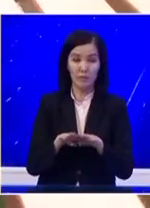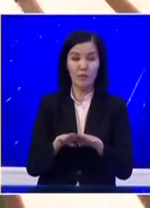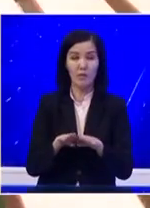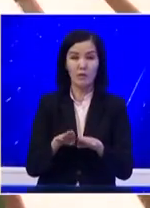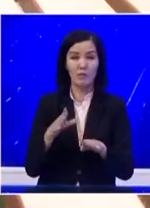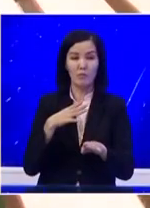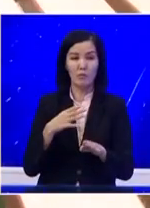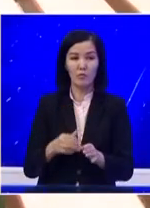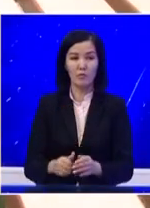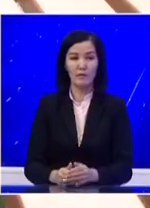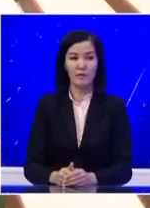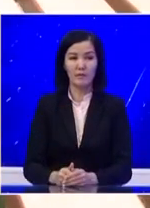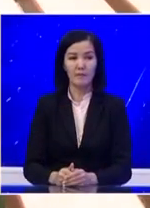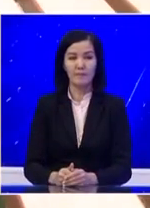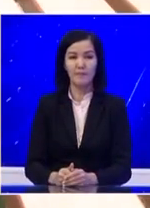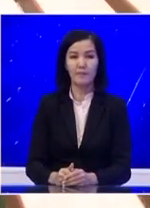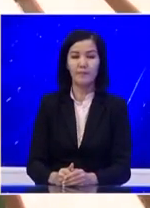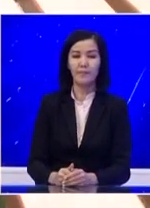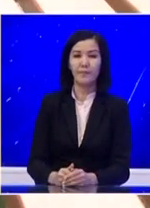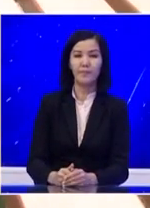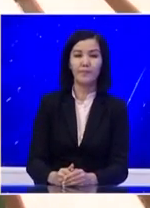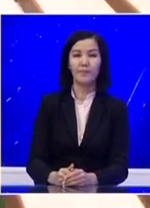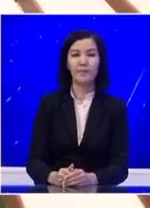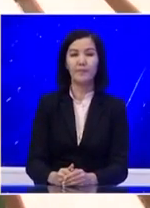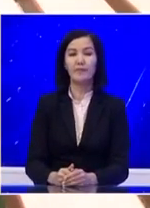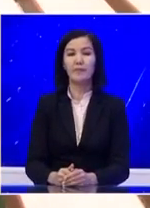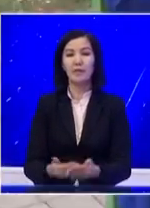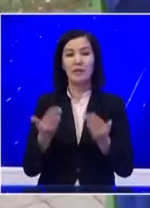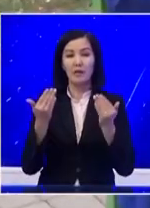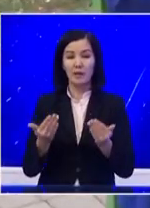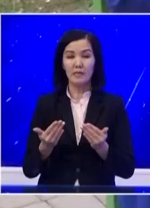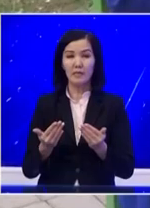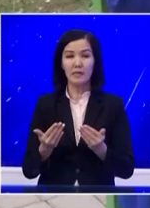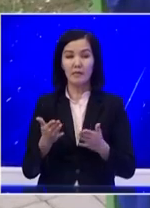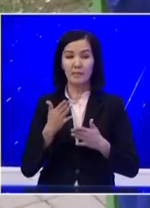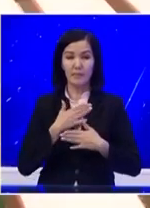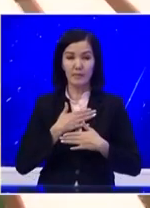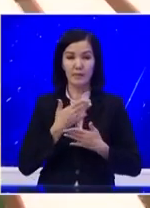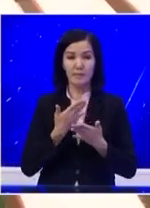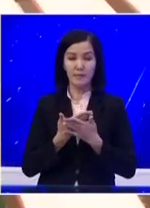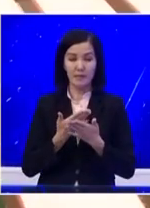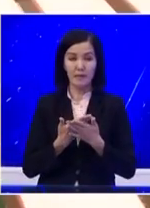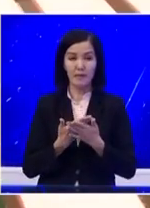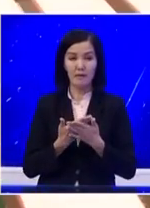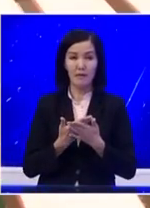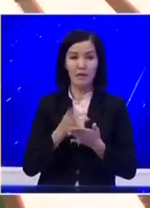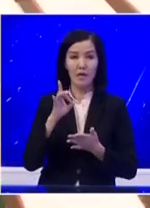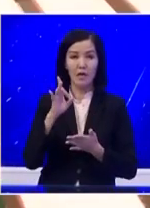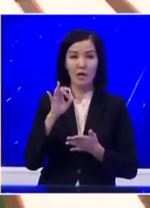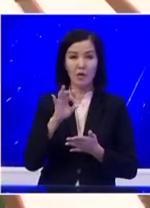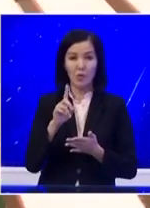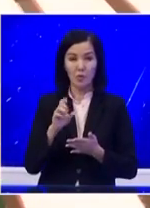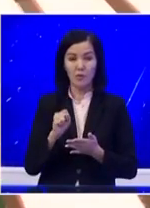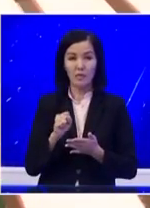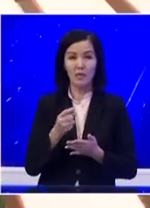розадан үйренген қасиеттерім менің өзіме өмірде көмектесіп жүрді. Сондай. Біздің мысалы қатарымызда